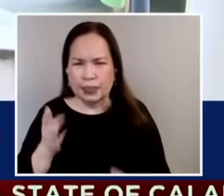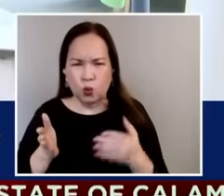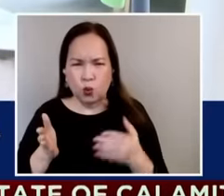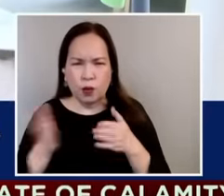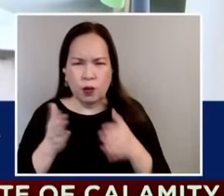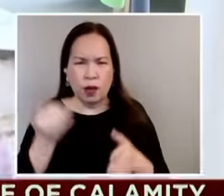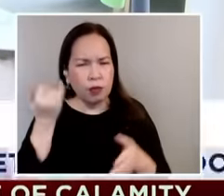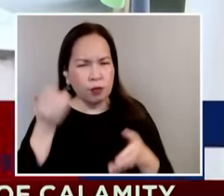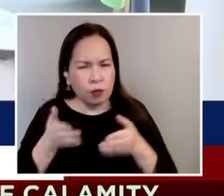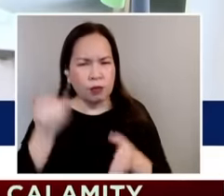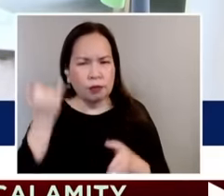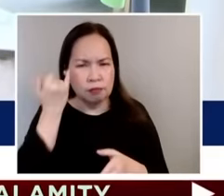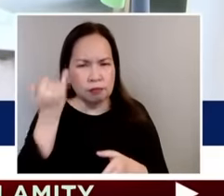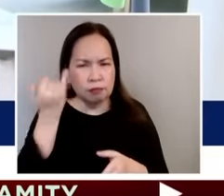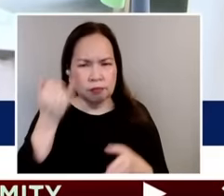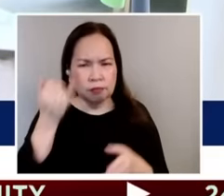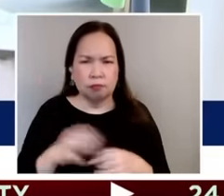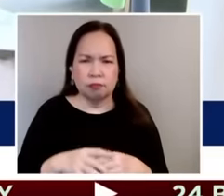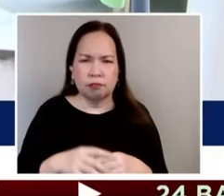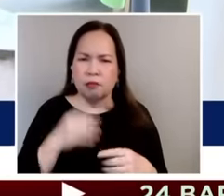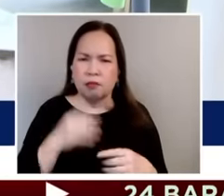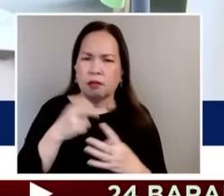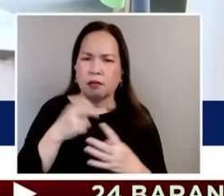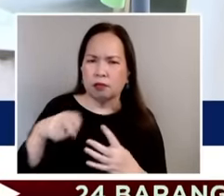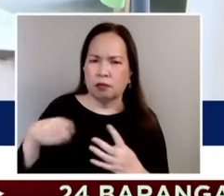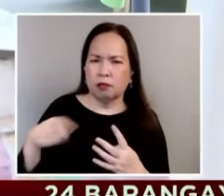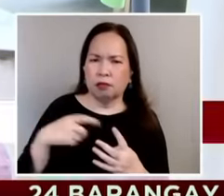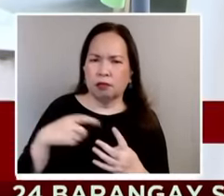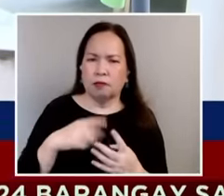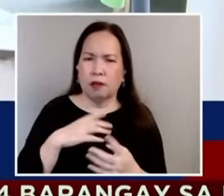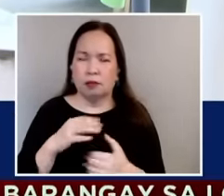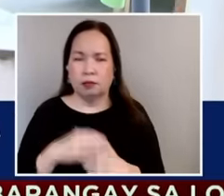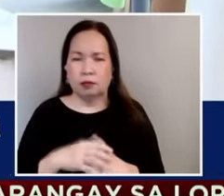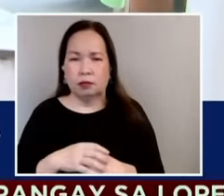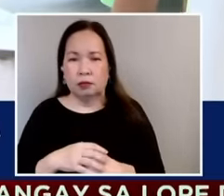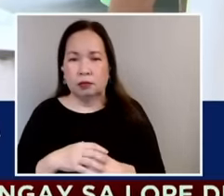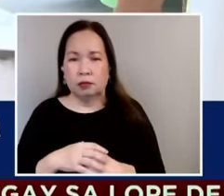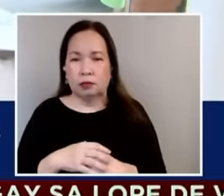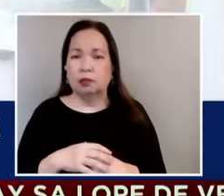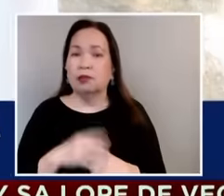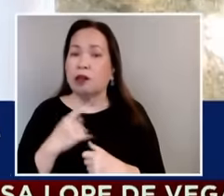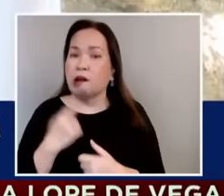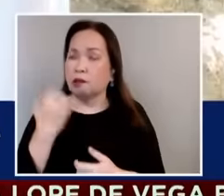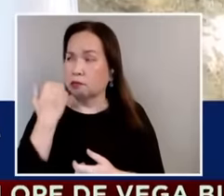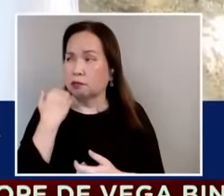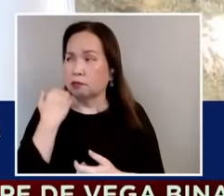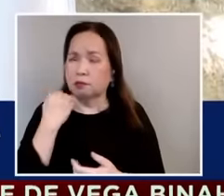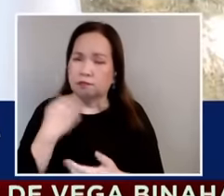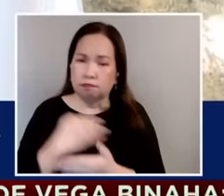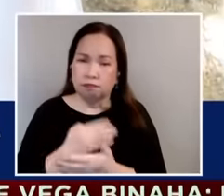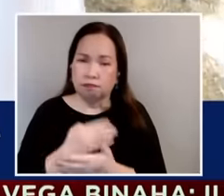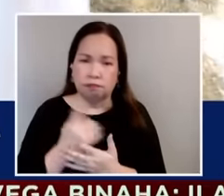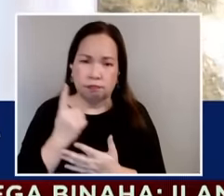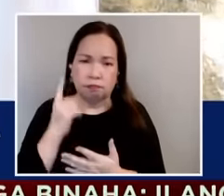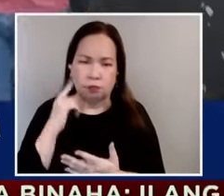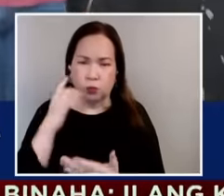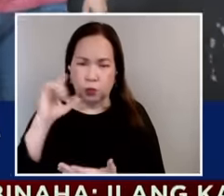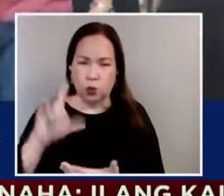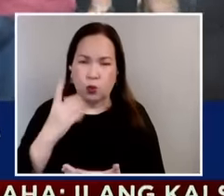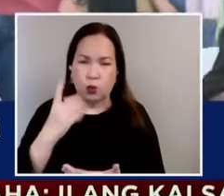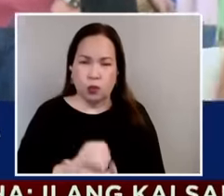Kailangan may sideline, hindi lang sinisa lang trabaho, lalo na yung tapos na tapos yung sahod eh. Pag hindi ka magpagod, walang